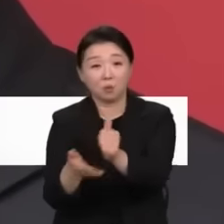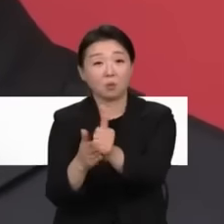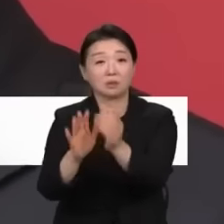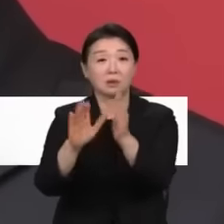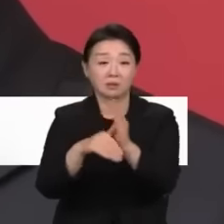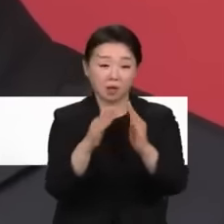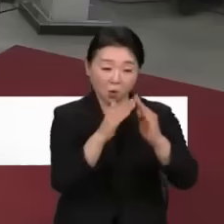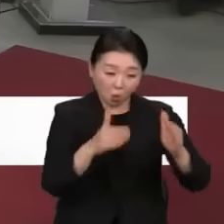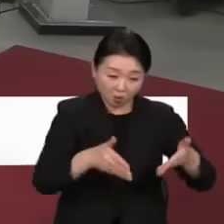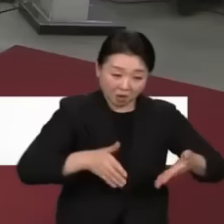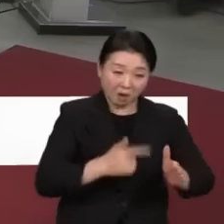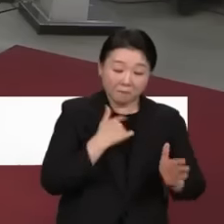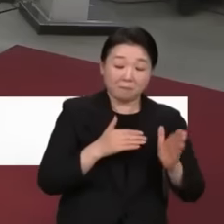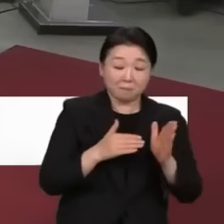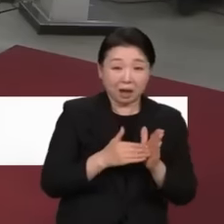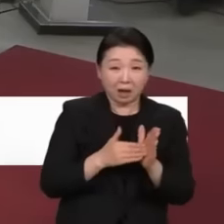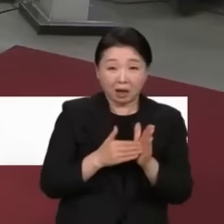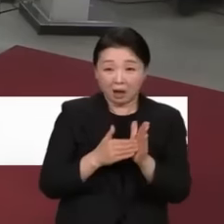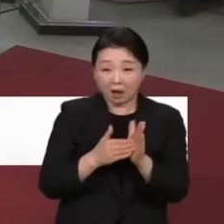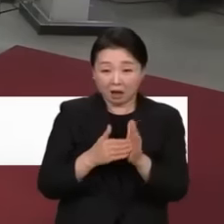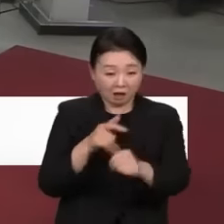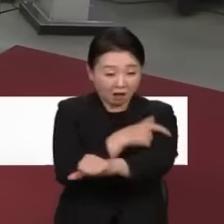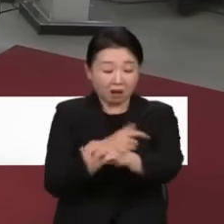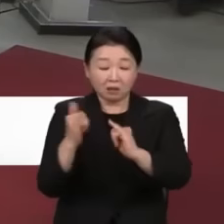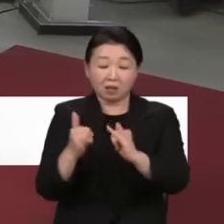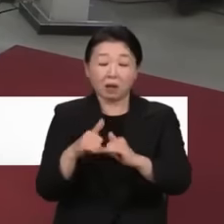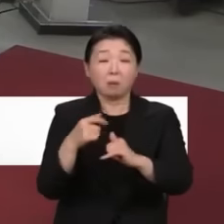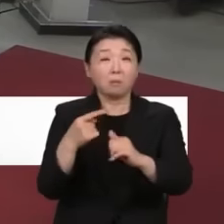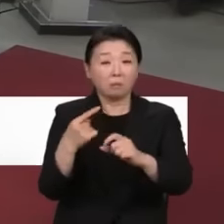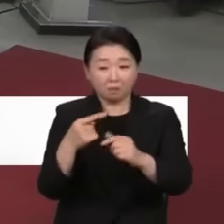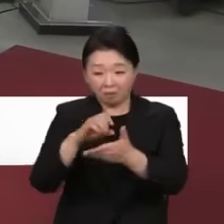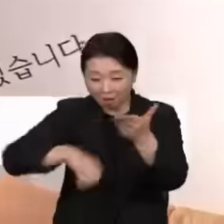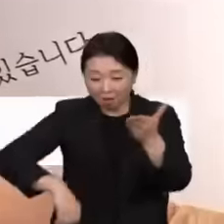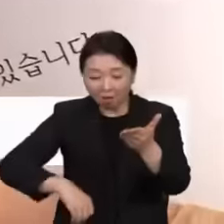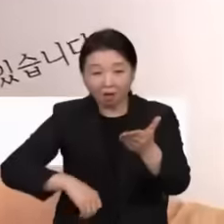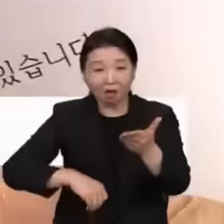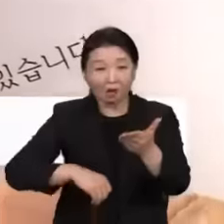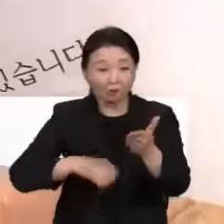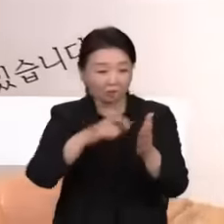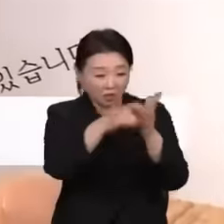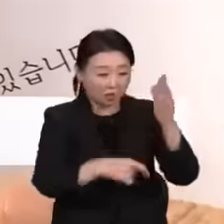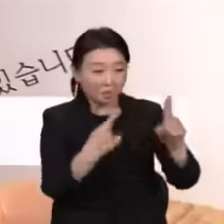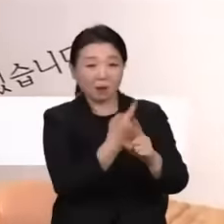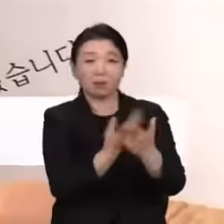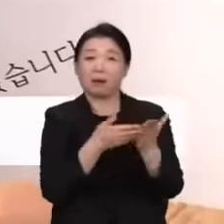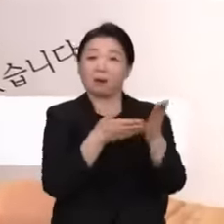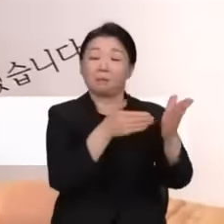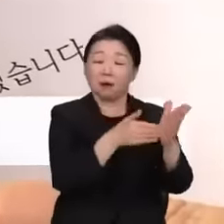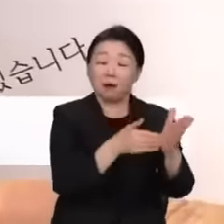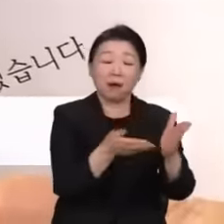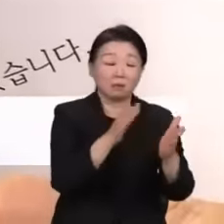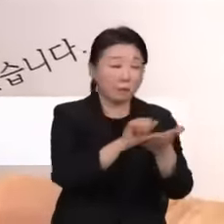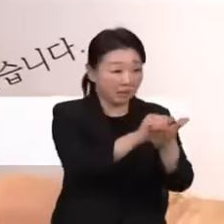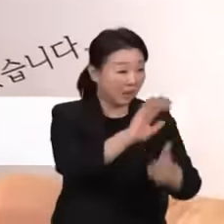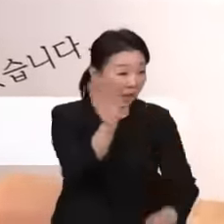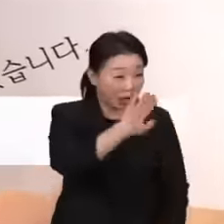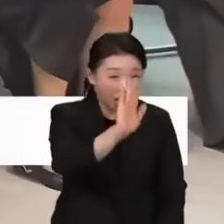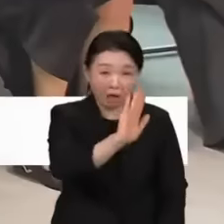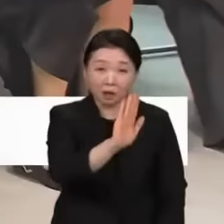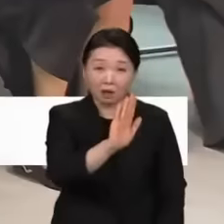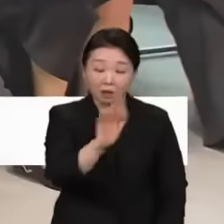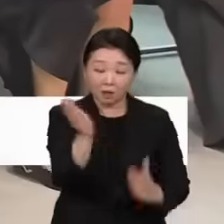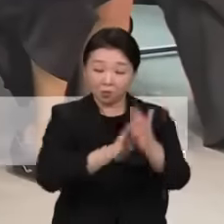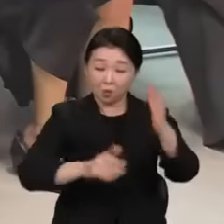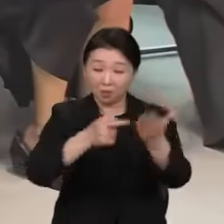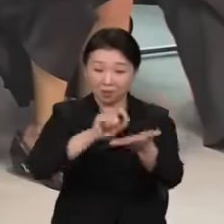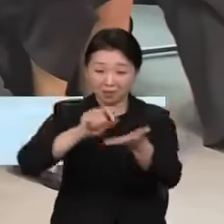출신과 당직자가 소외됐다며 명단 수정을 요청했지만 받아들여지지 않자 아예 공개 기자회견을 연 겁니다. 이